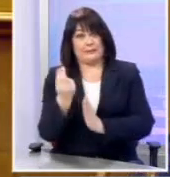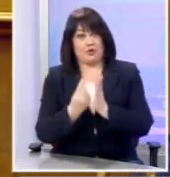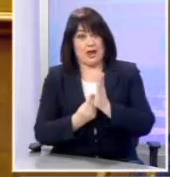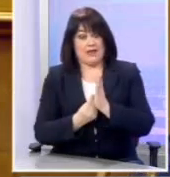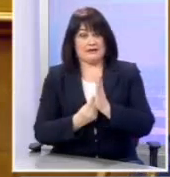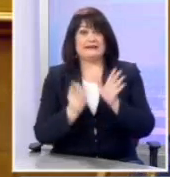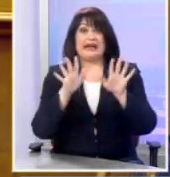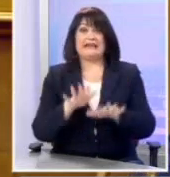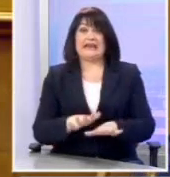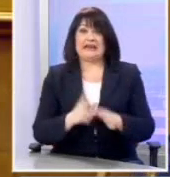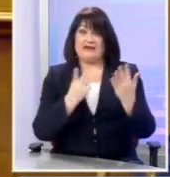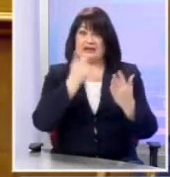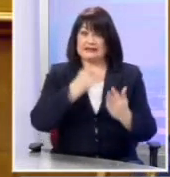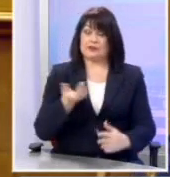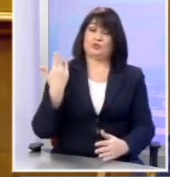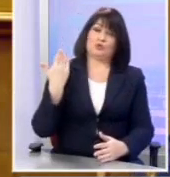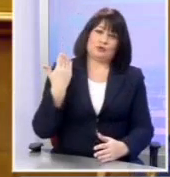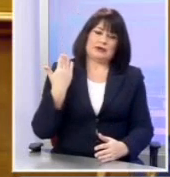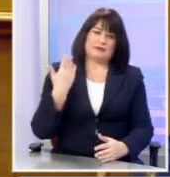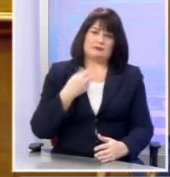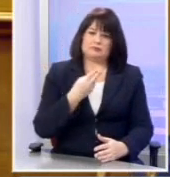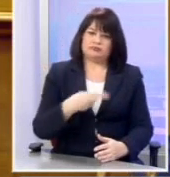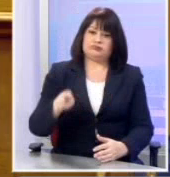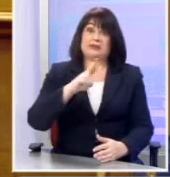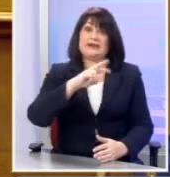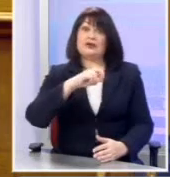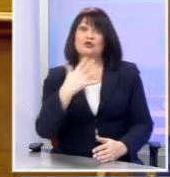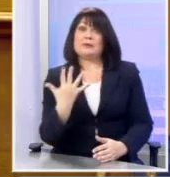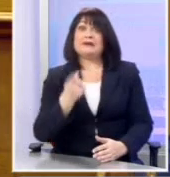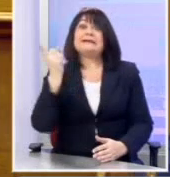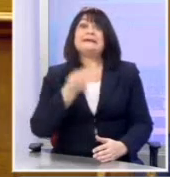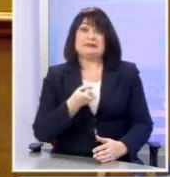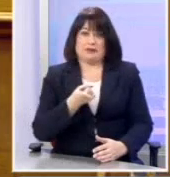την ανεργία από το 7% στο 25%.